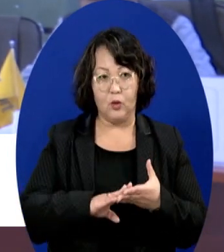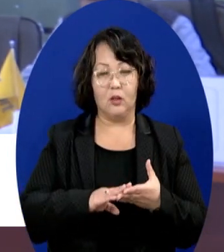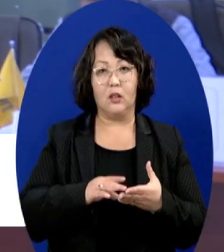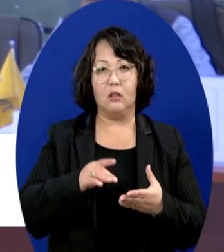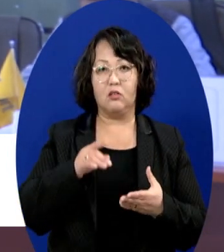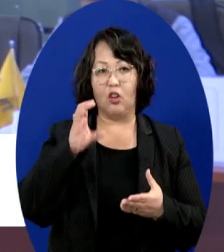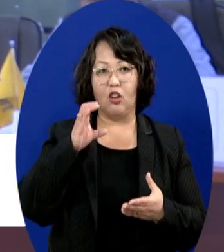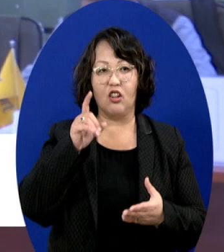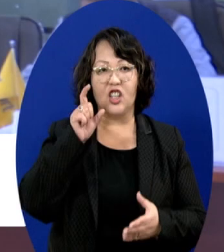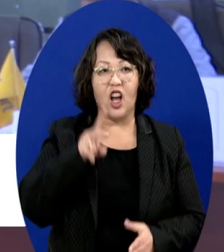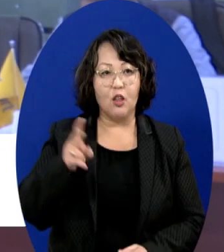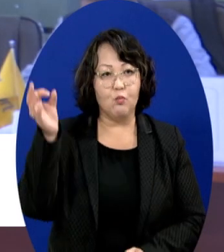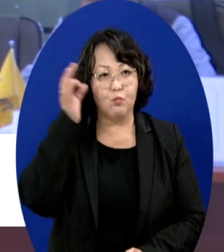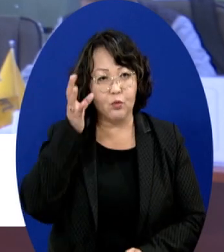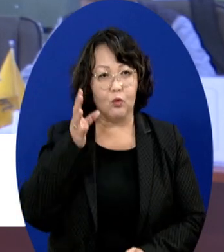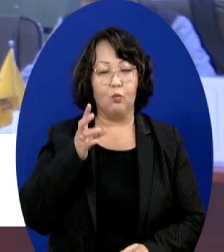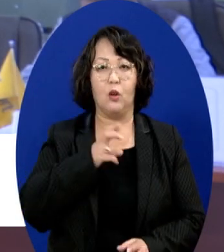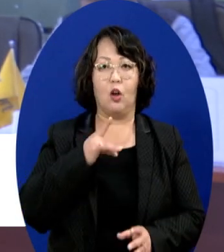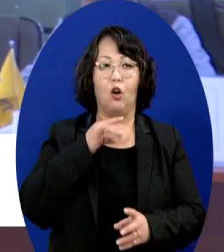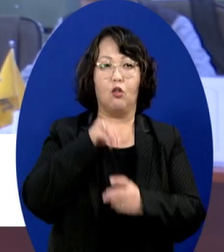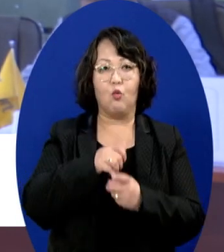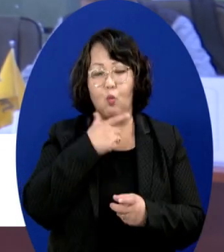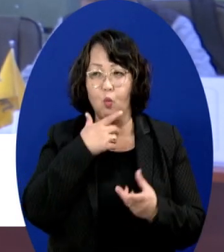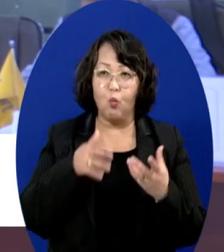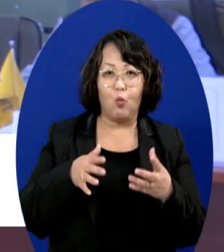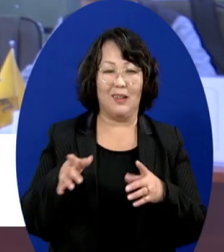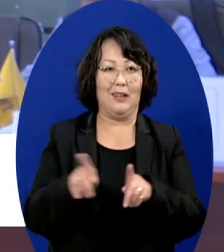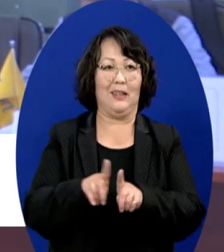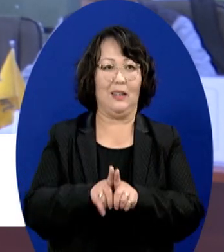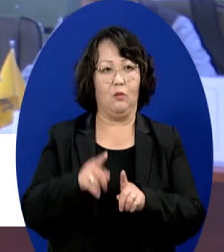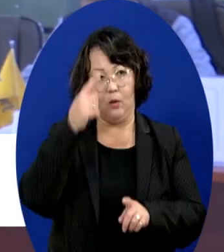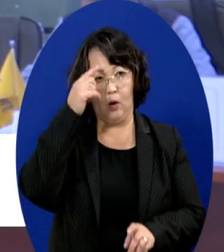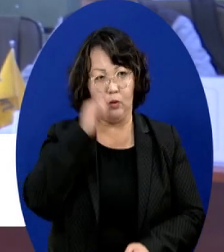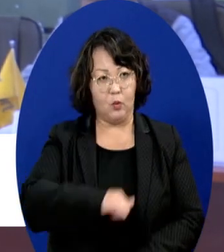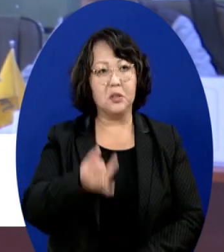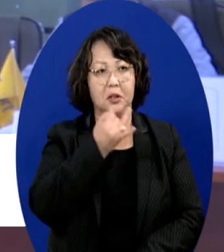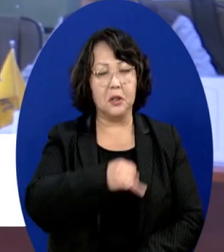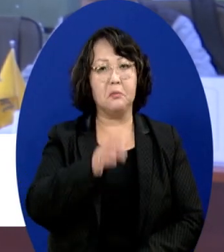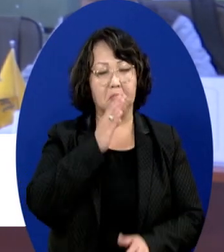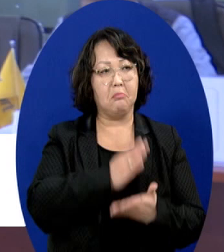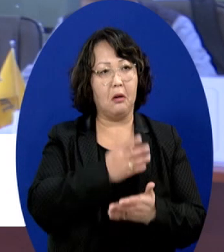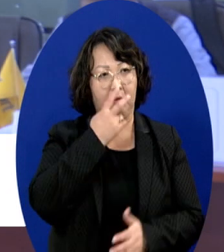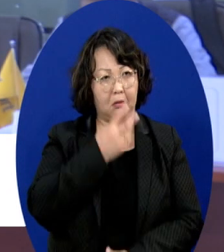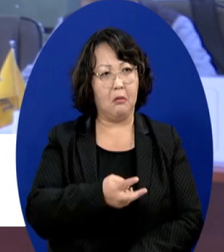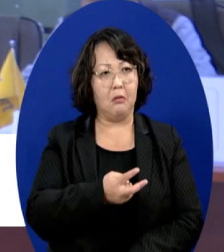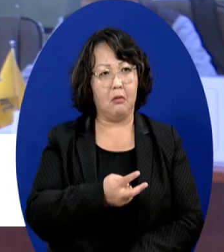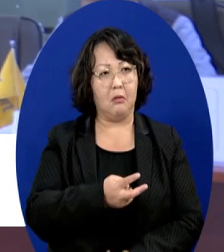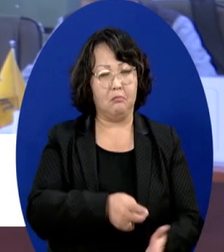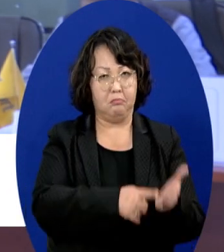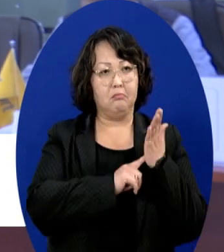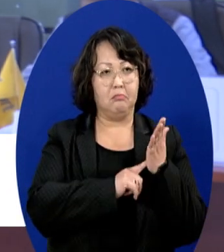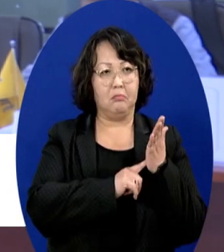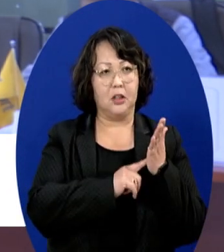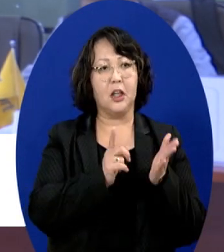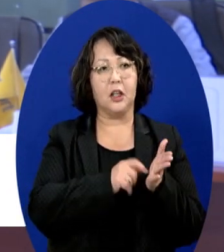мэдхгүй үсээ болоод орж чаддгүй шалтгаанууд байдагтай адилхан Монголд бас тийм нөхцөл байдал бас илт